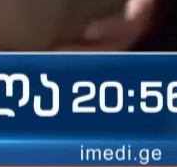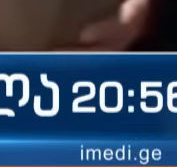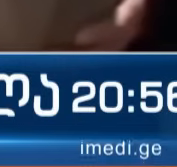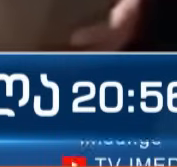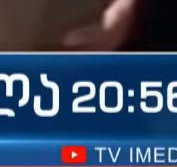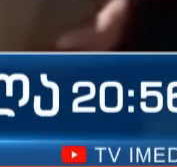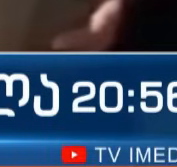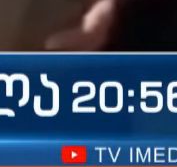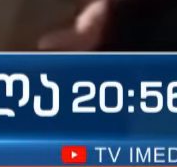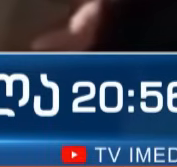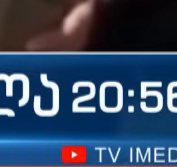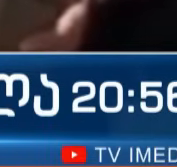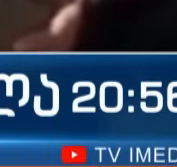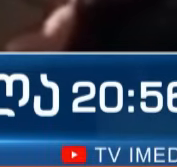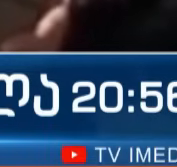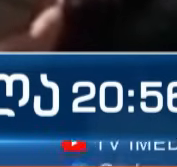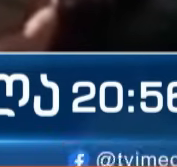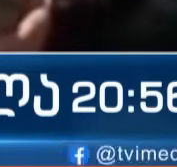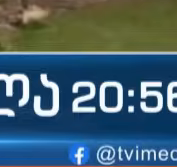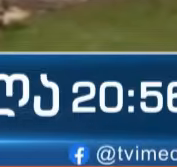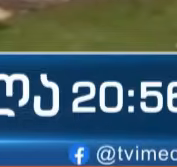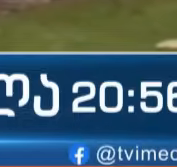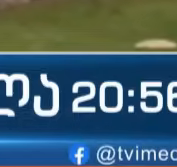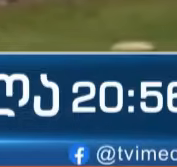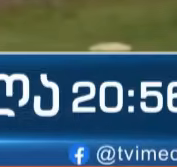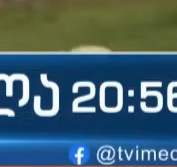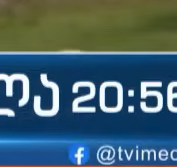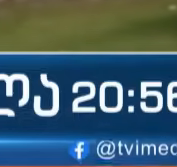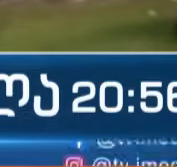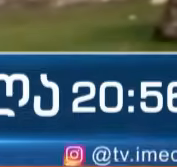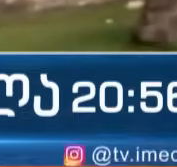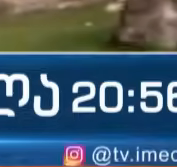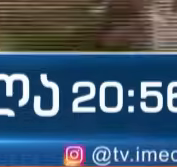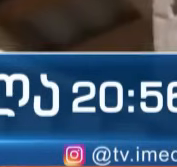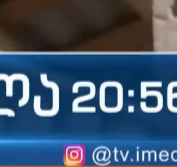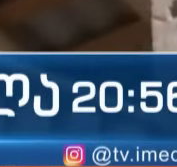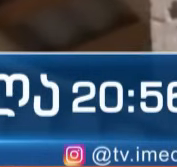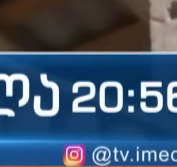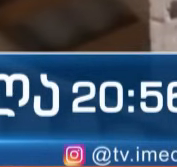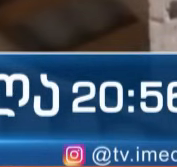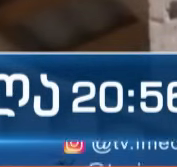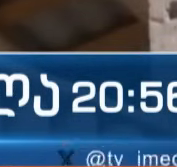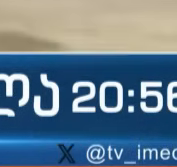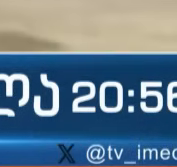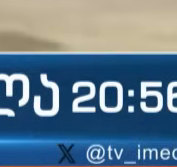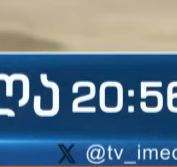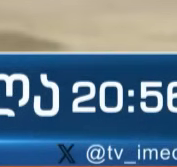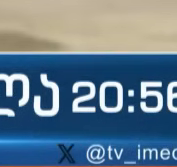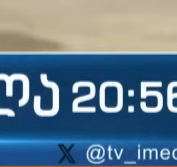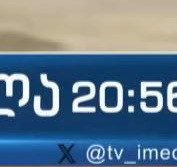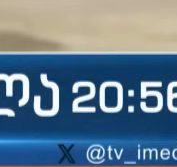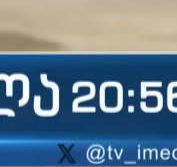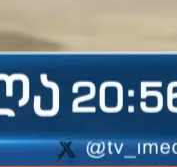მათი ურთიერთობა. ამ ხატის წინაშე აგებს პასუხს. სვანების განსხვავებული მხარეა სახასო